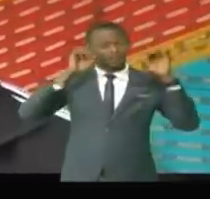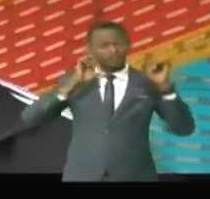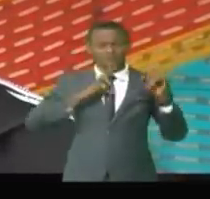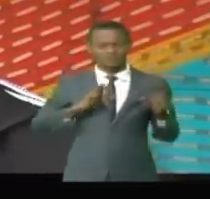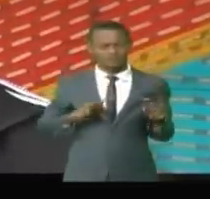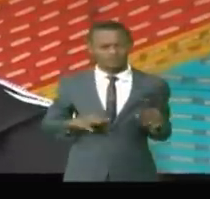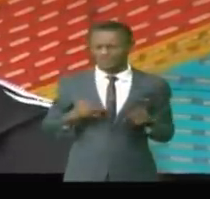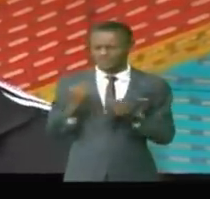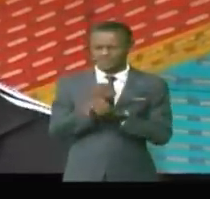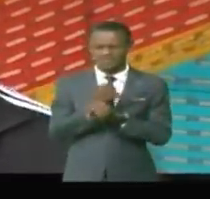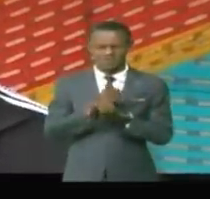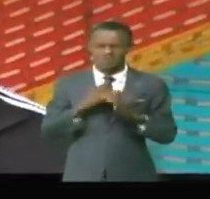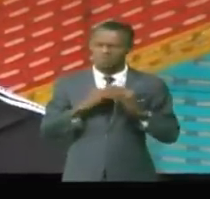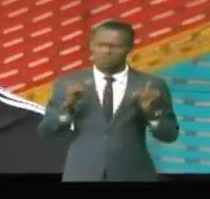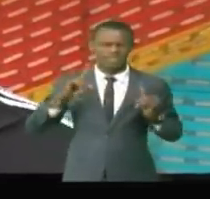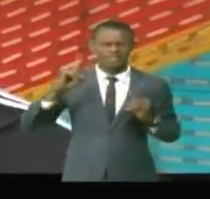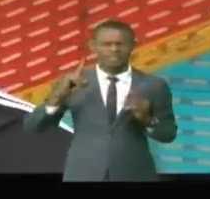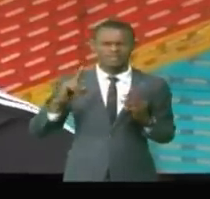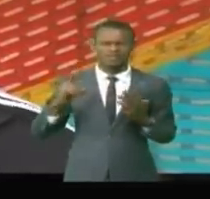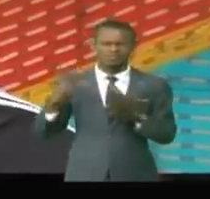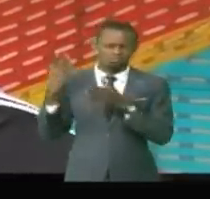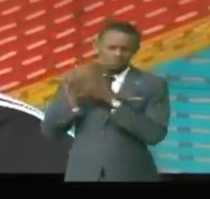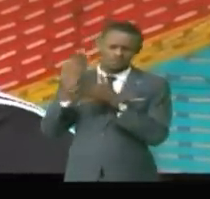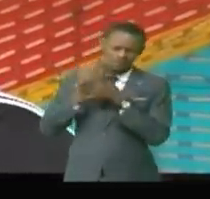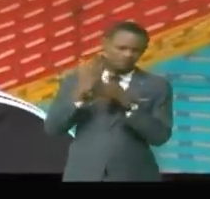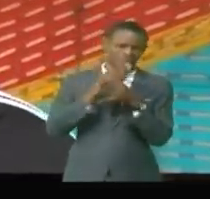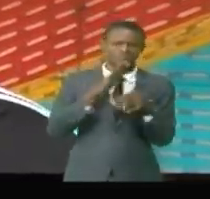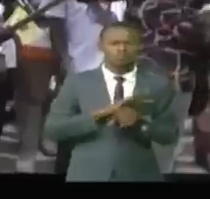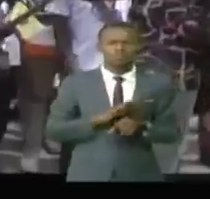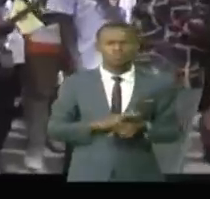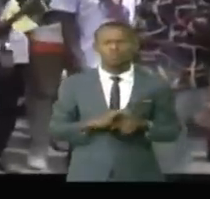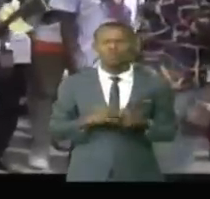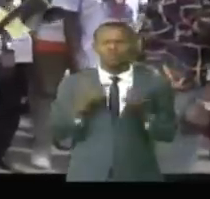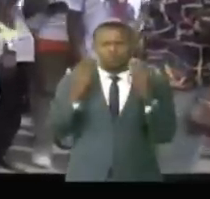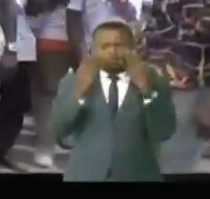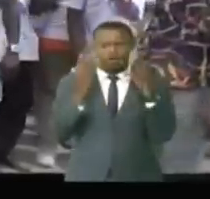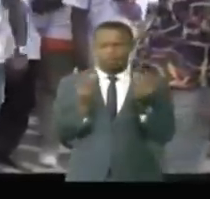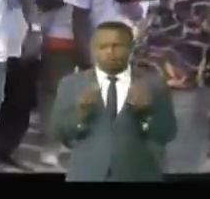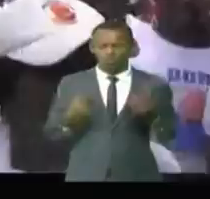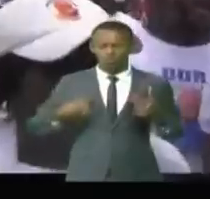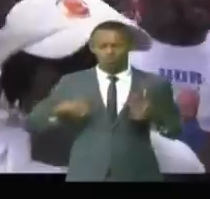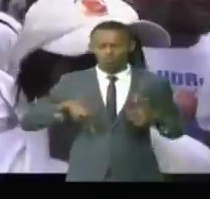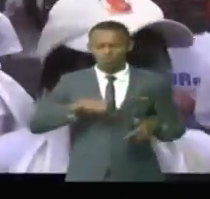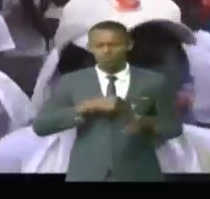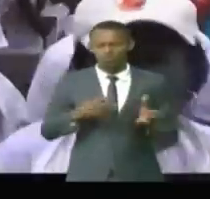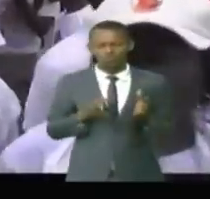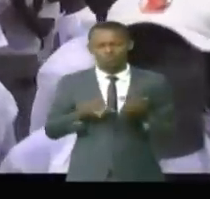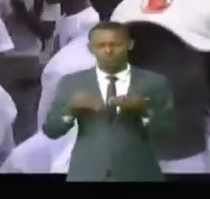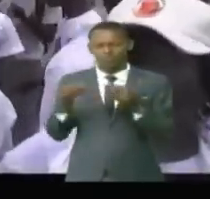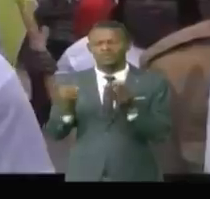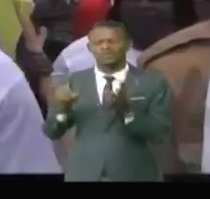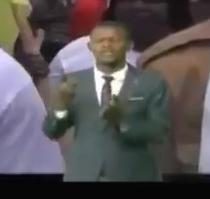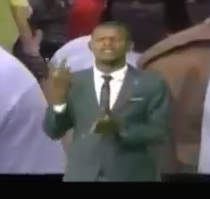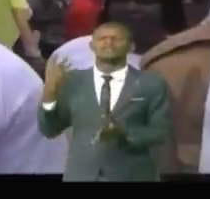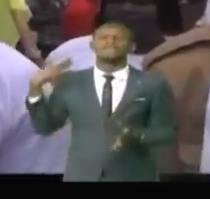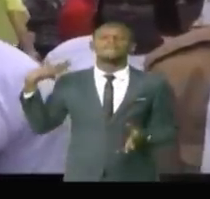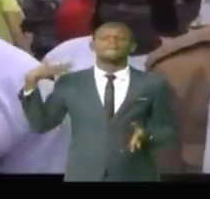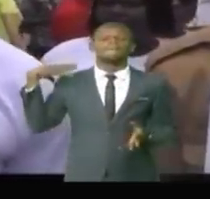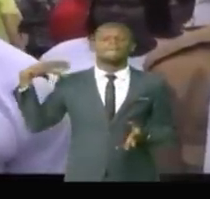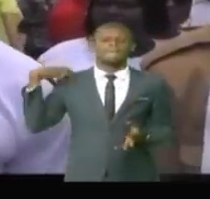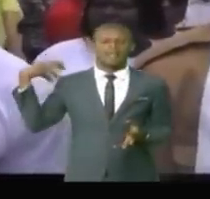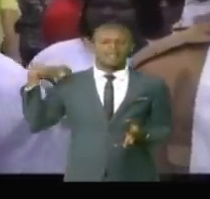pas de secret. Voilà pourquoi ce second mandat que tout le monde puisse le soutenir afin qu'il arrive à bon port. Pour le secrétaire général adjoint